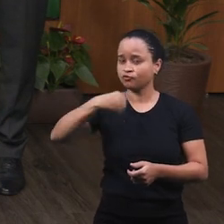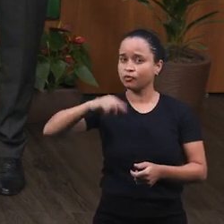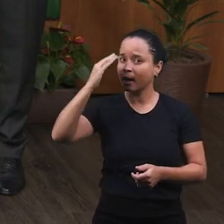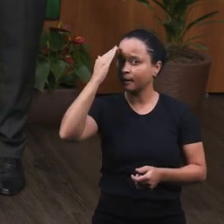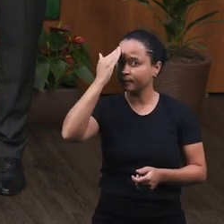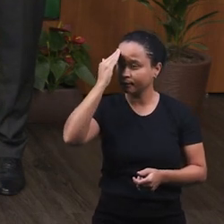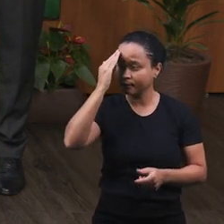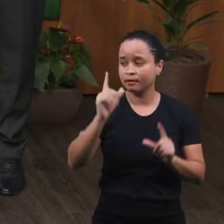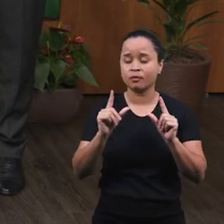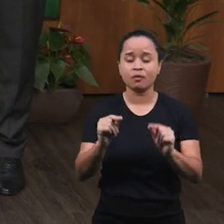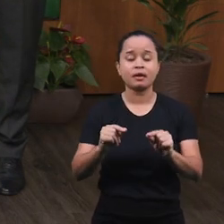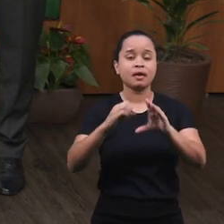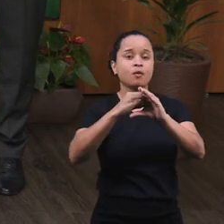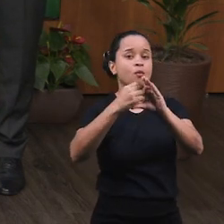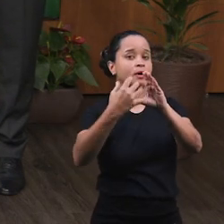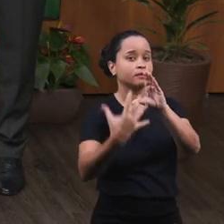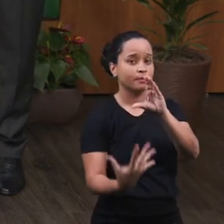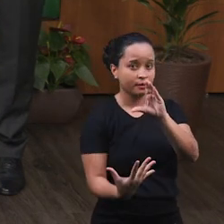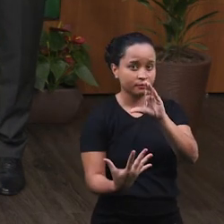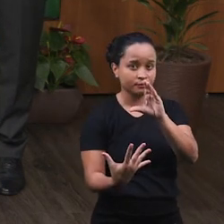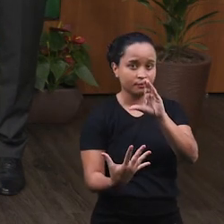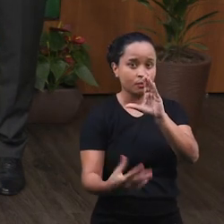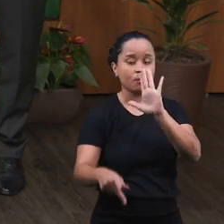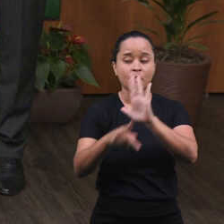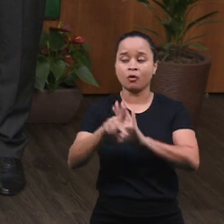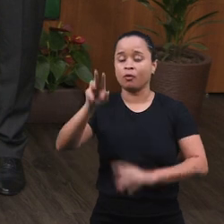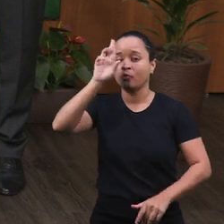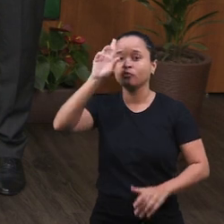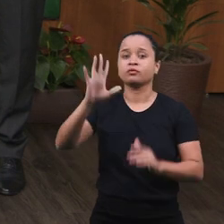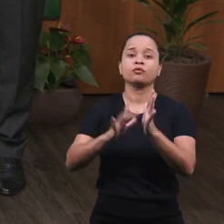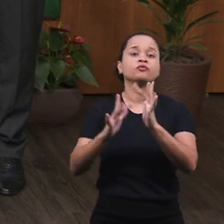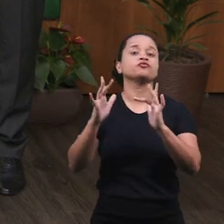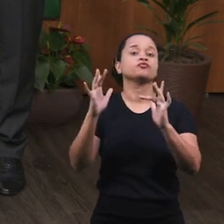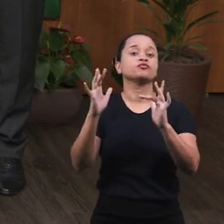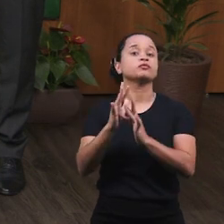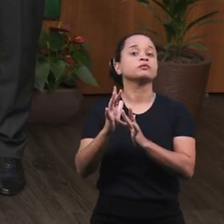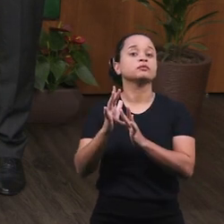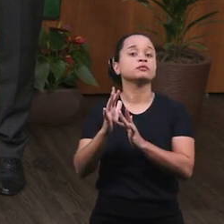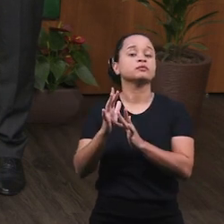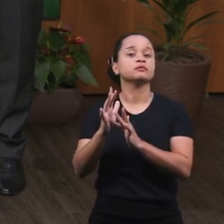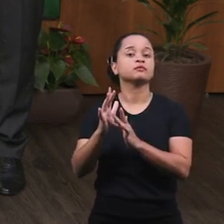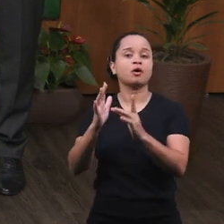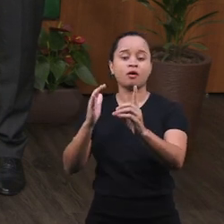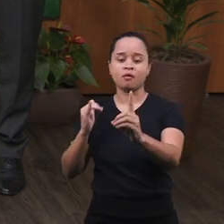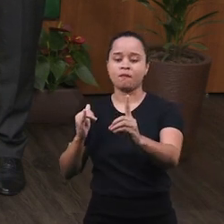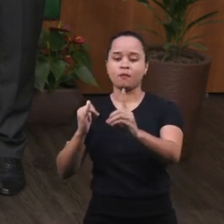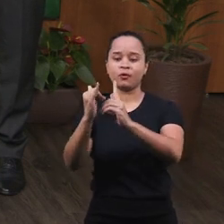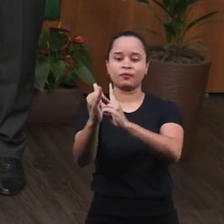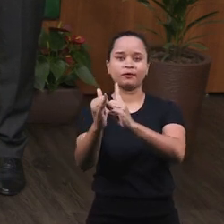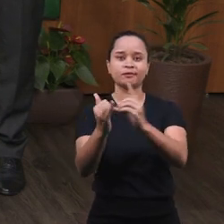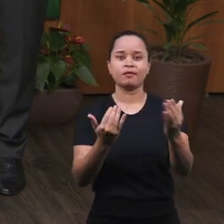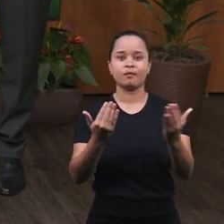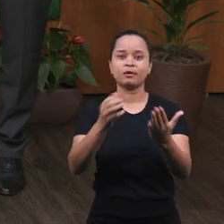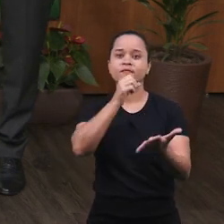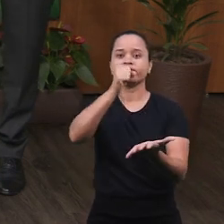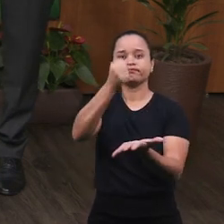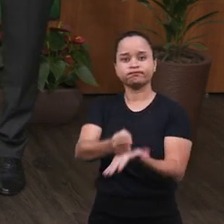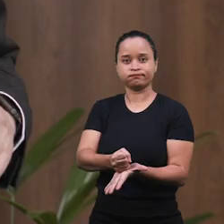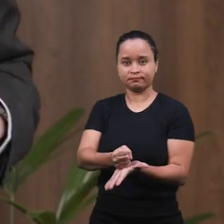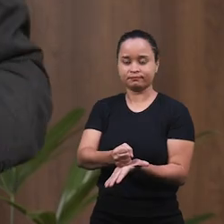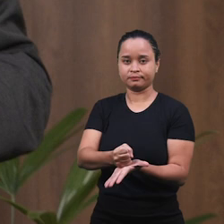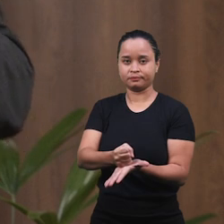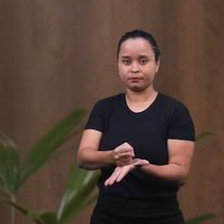de comprendre bien les aspects du Seigneur Jésus comme prophète à l'Ancien